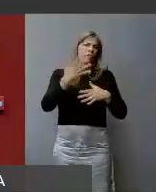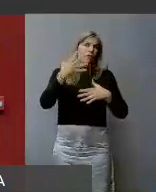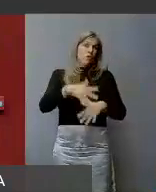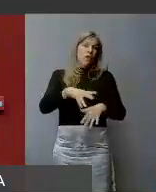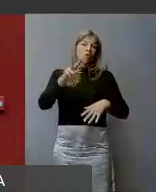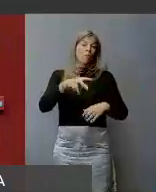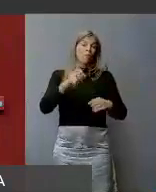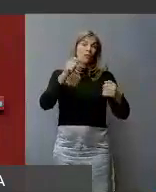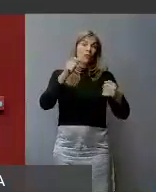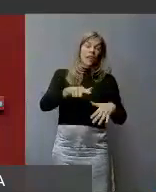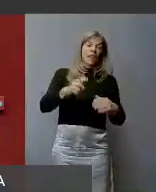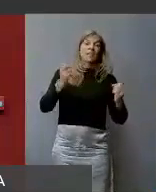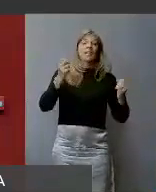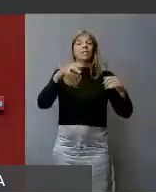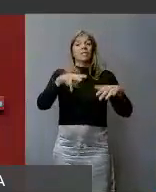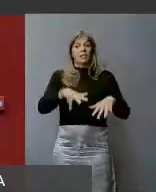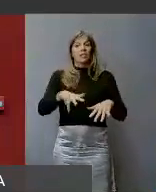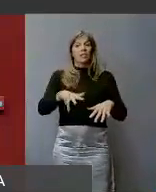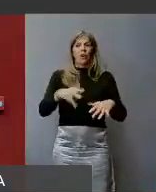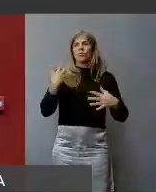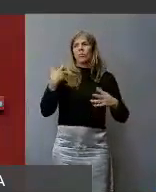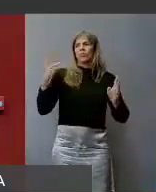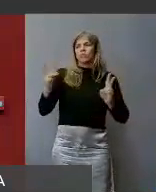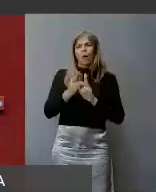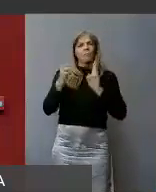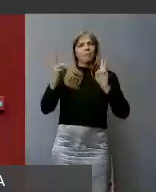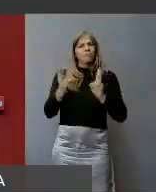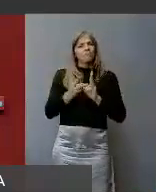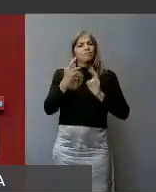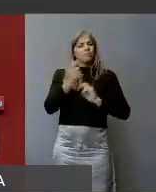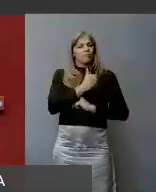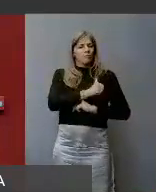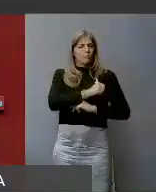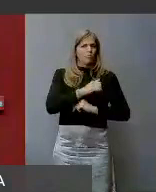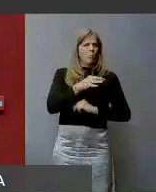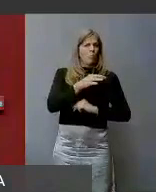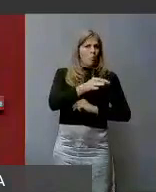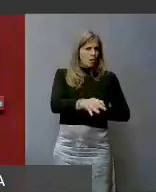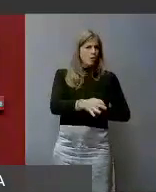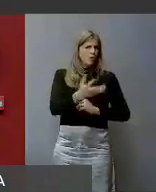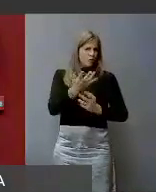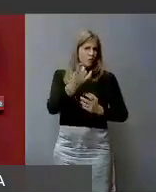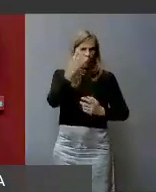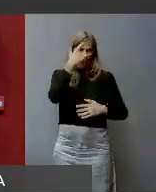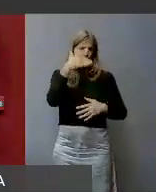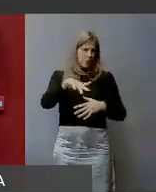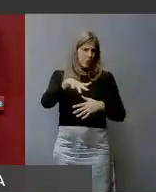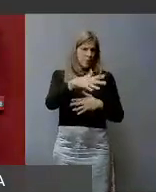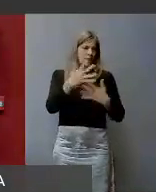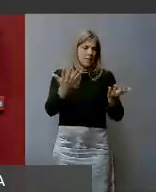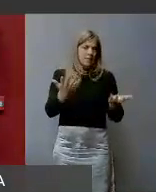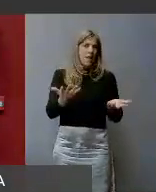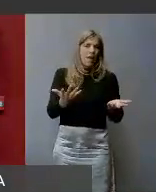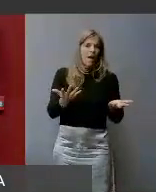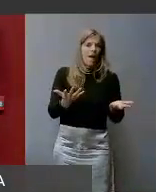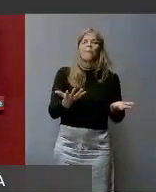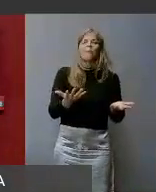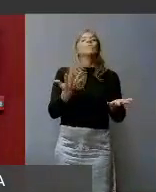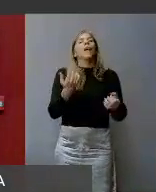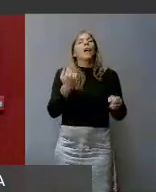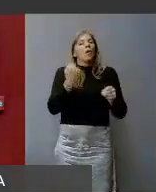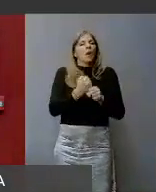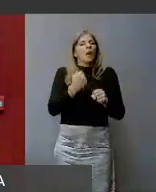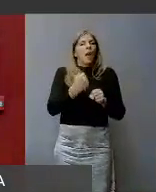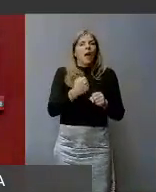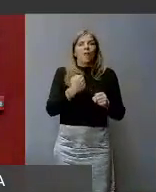2018 avevamo avuto diversi incontri del municipio quindi sono opere estremamente importanti dal punto